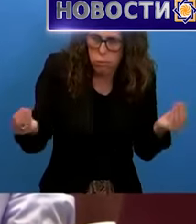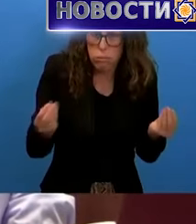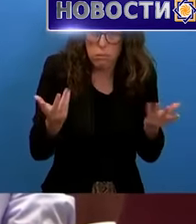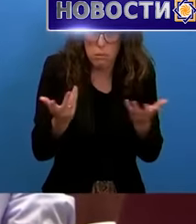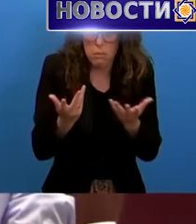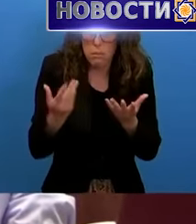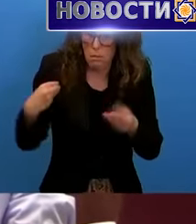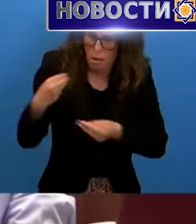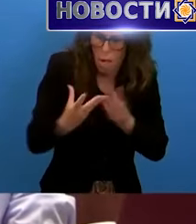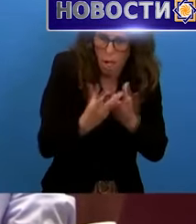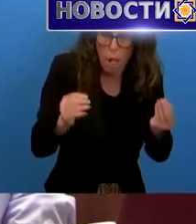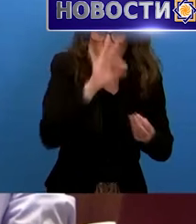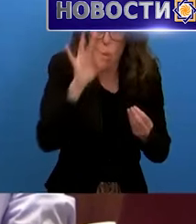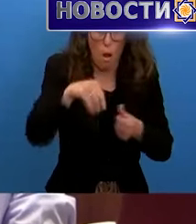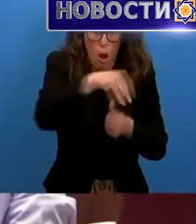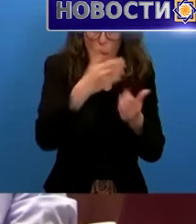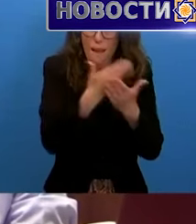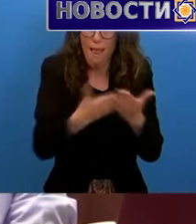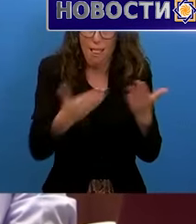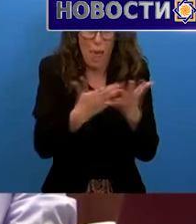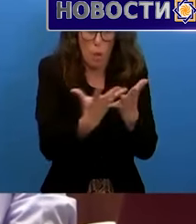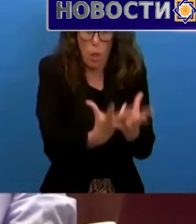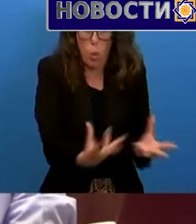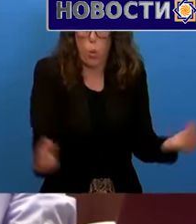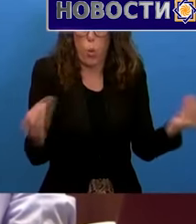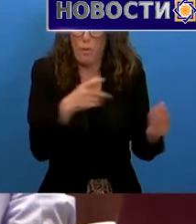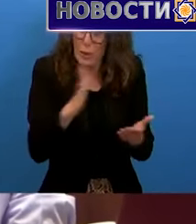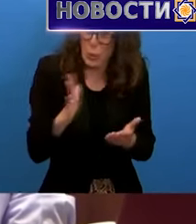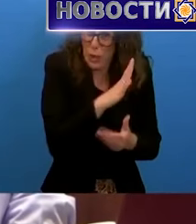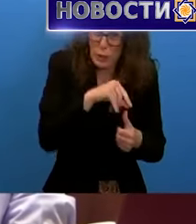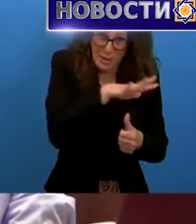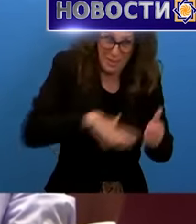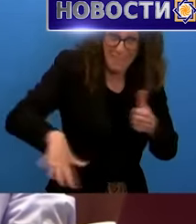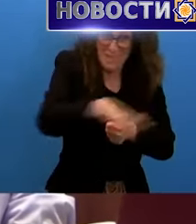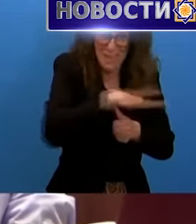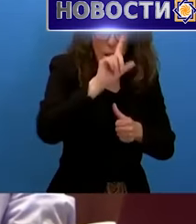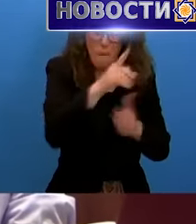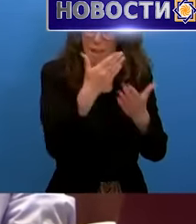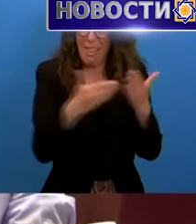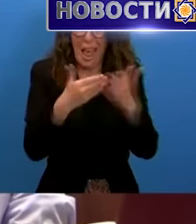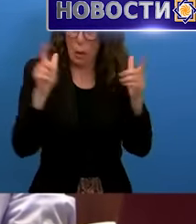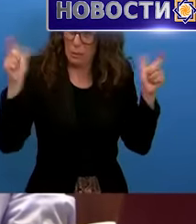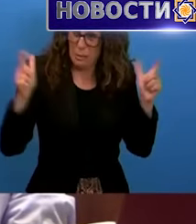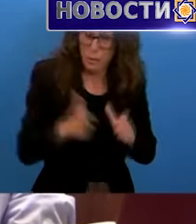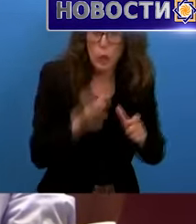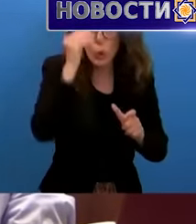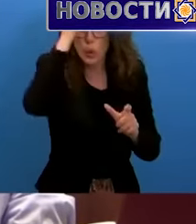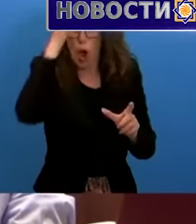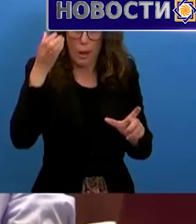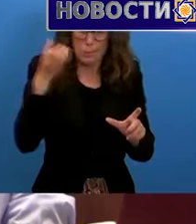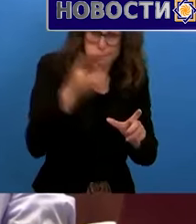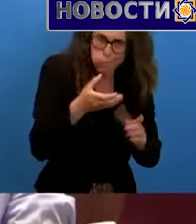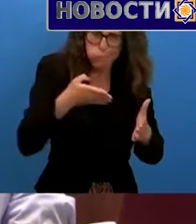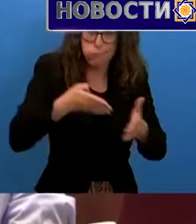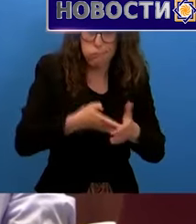геноциду, не имеет права на какой-либо механизм компенсации и не может предъявлять никакие политические, правовые или материальные требования своему